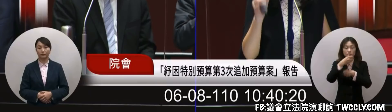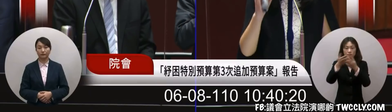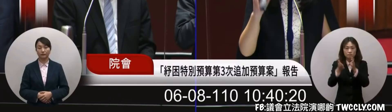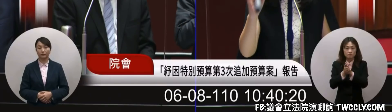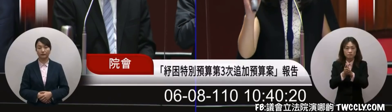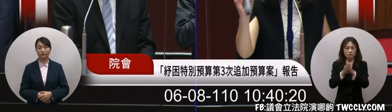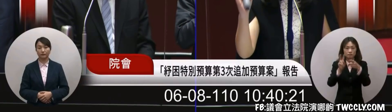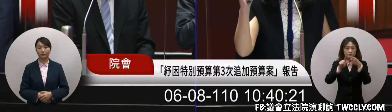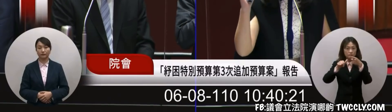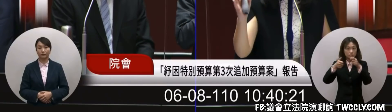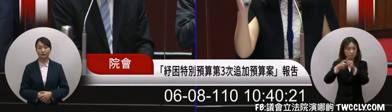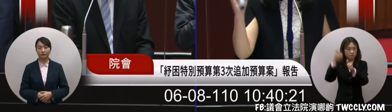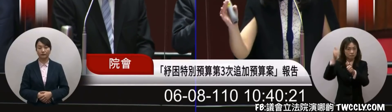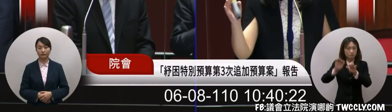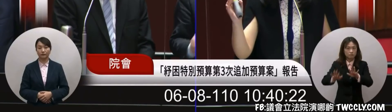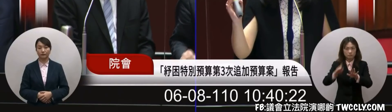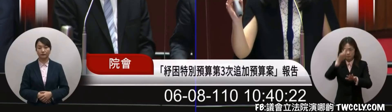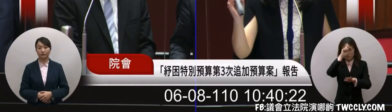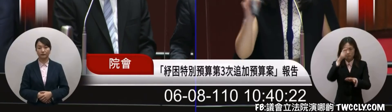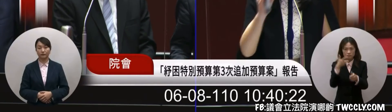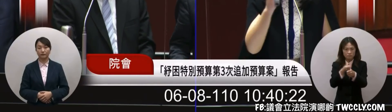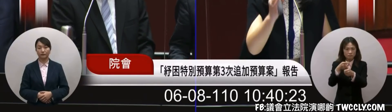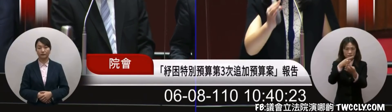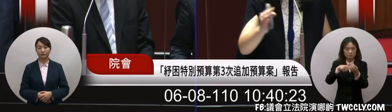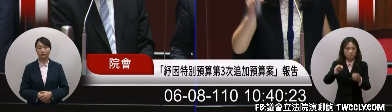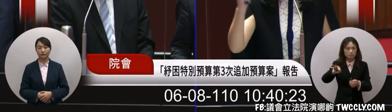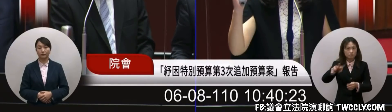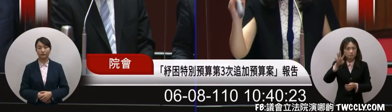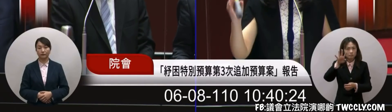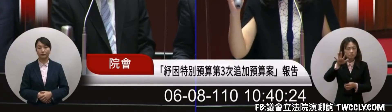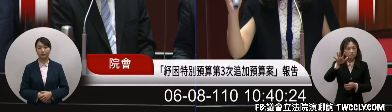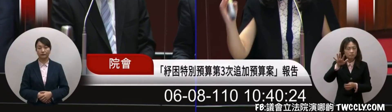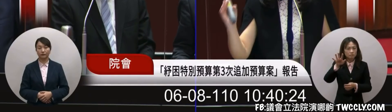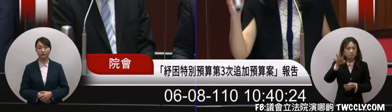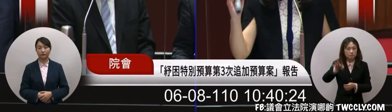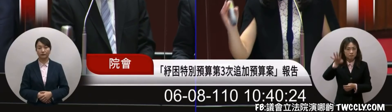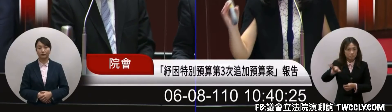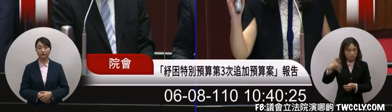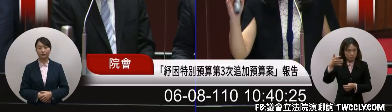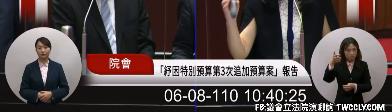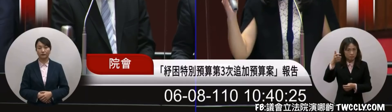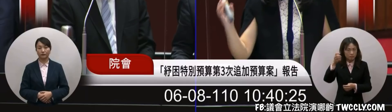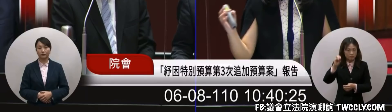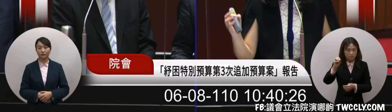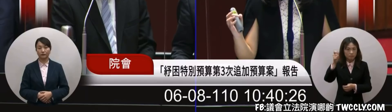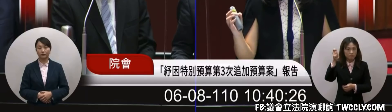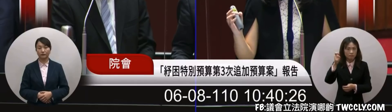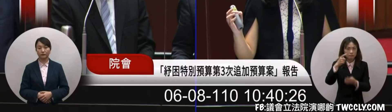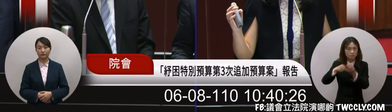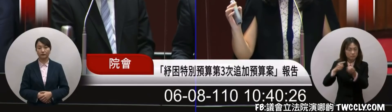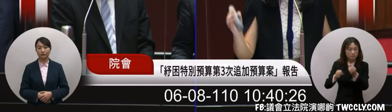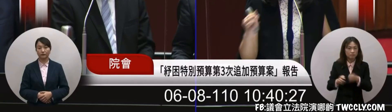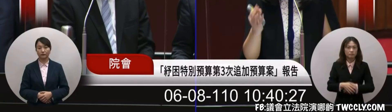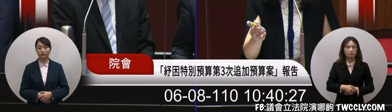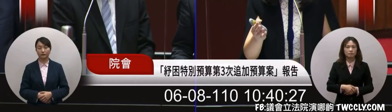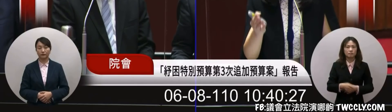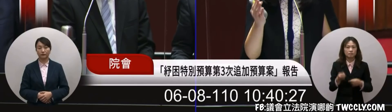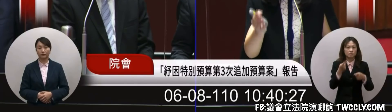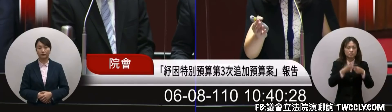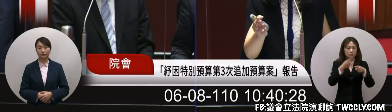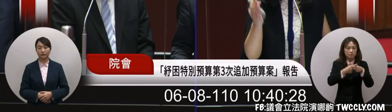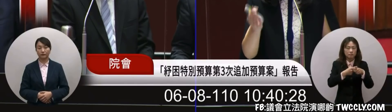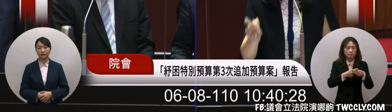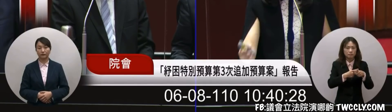目标是4500万剂。请问你4500万乘上一剂600元的这个自费的项目，我想请教一